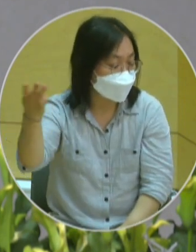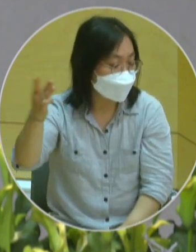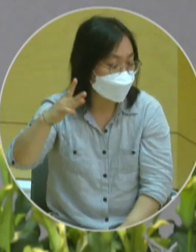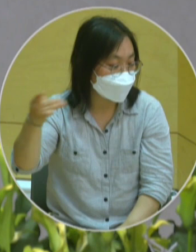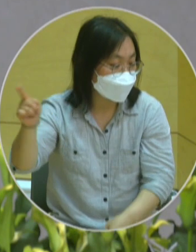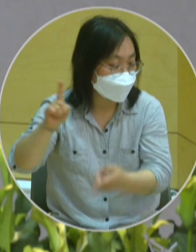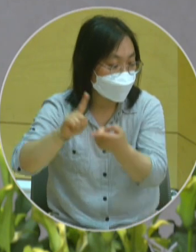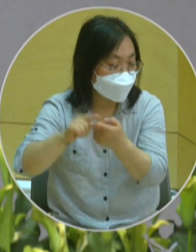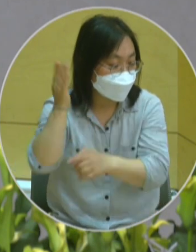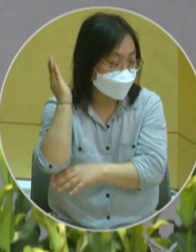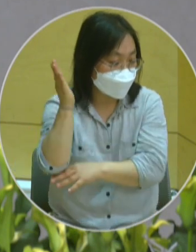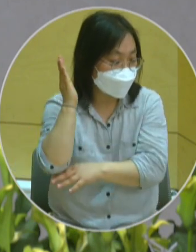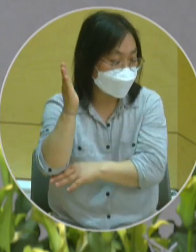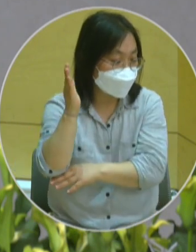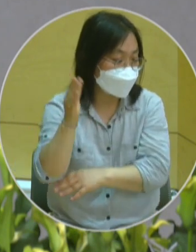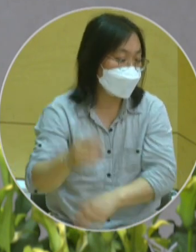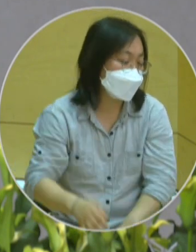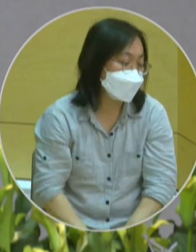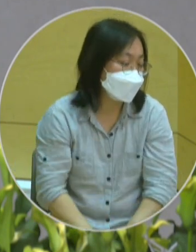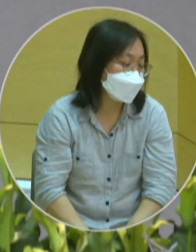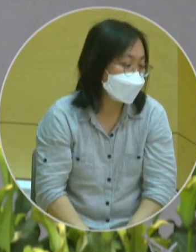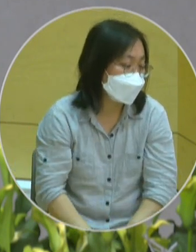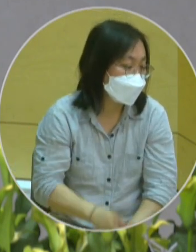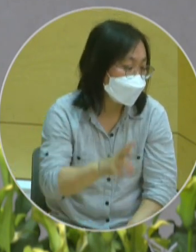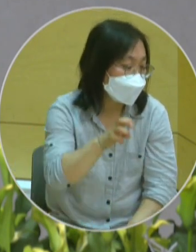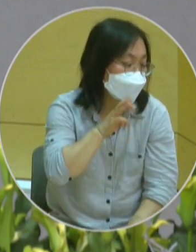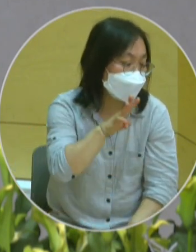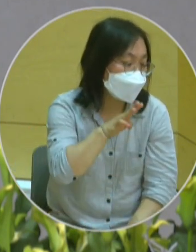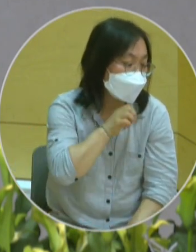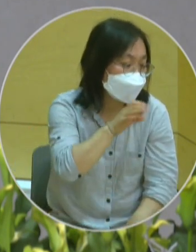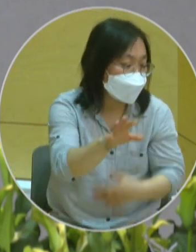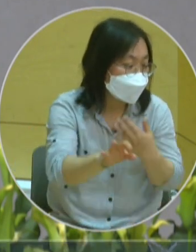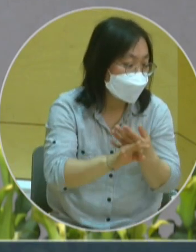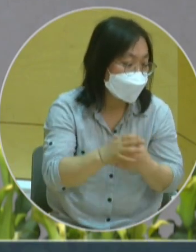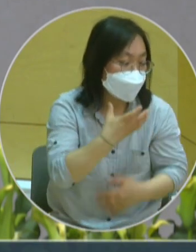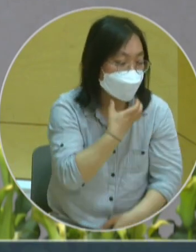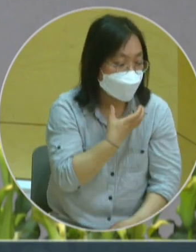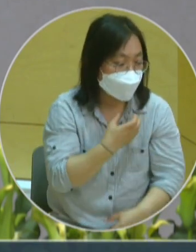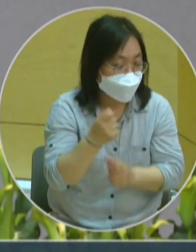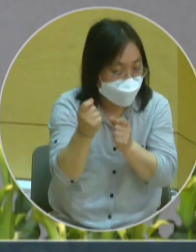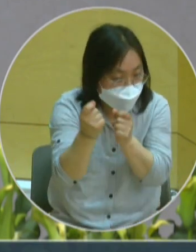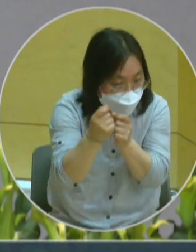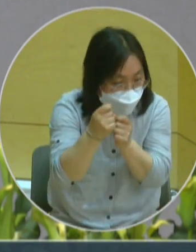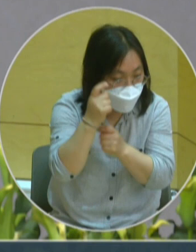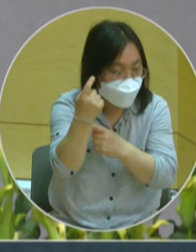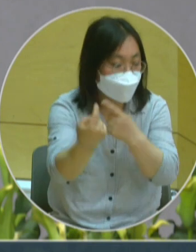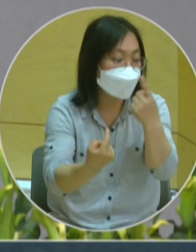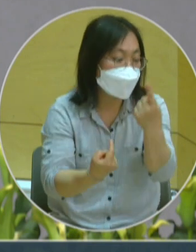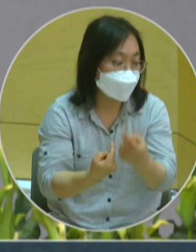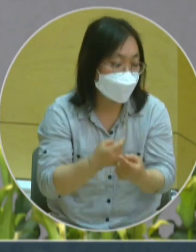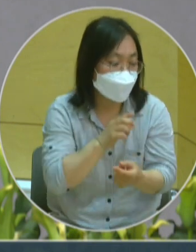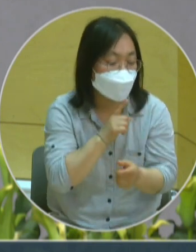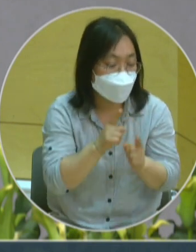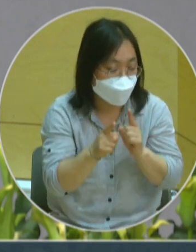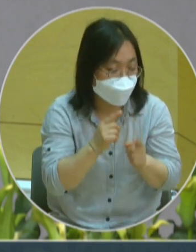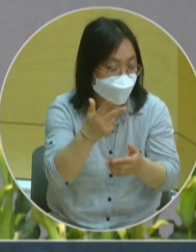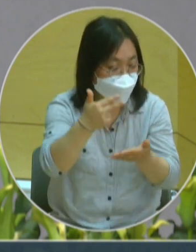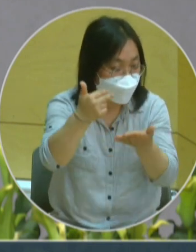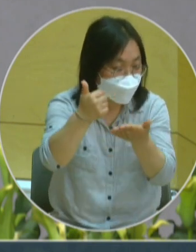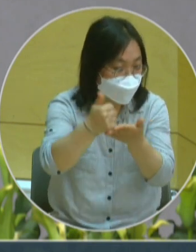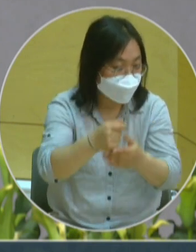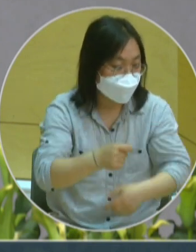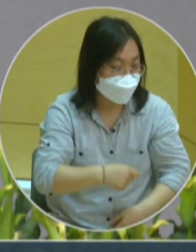하시죠. 그때 23절에 이렇게 말씀합니다. 아브라함이 가까이 나아가 이르되